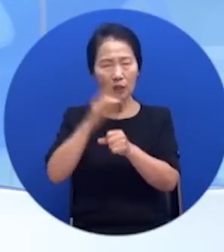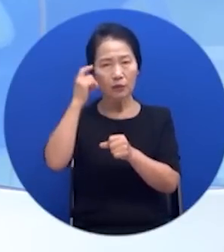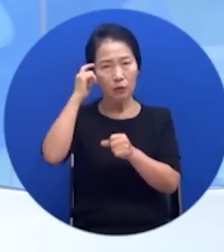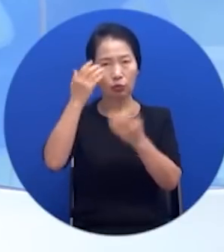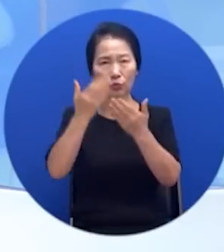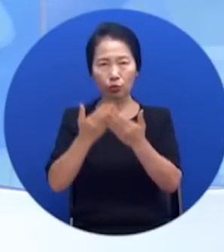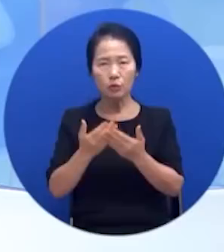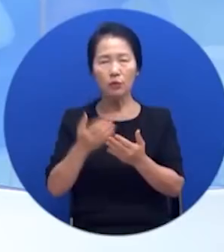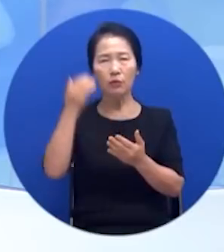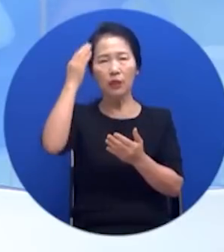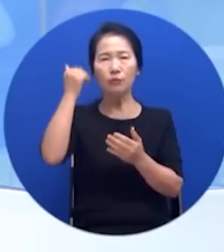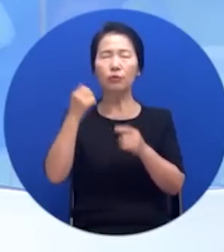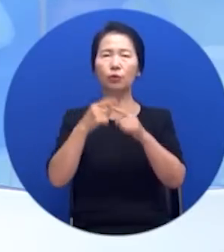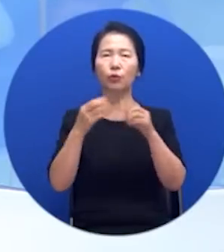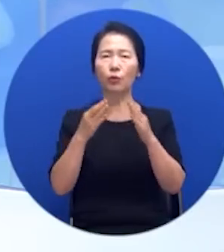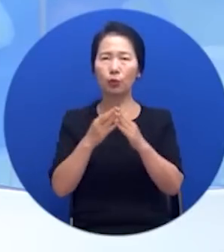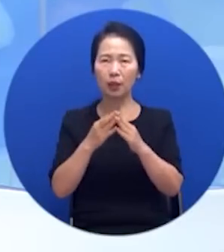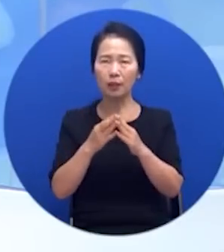한국교회를